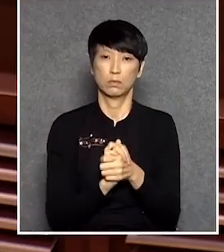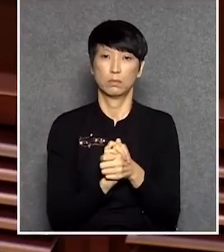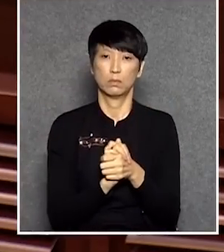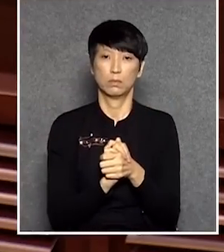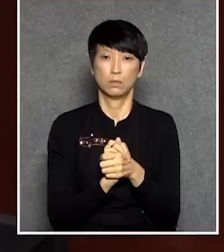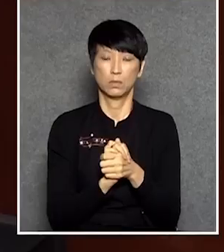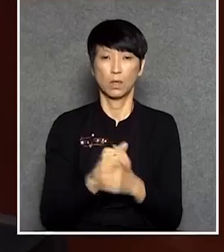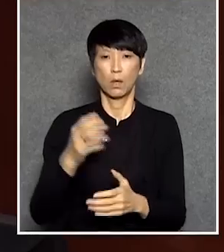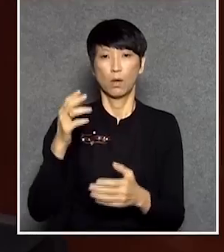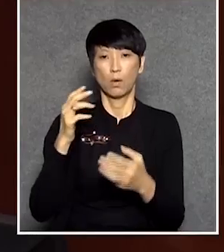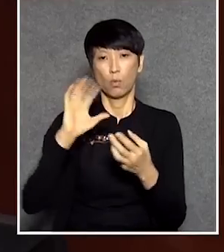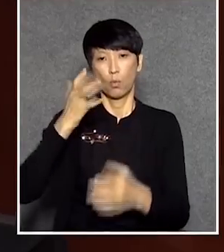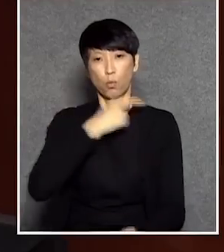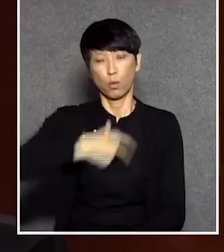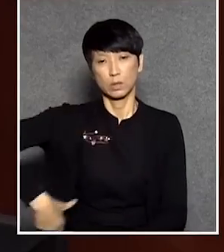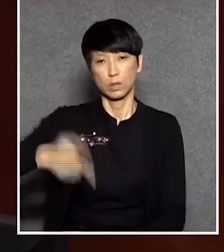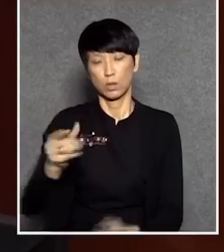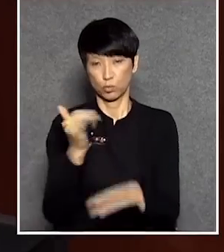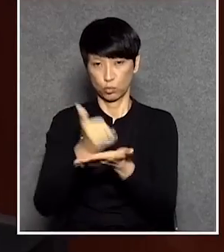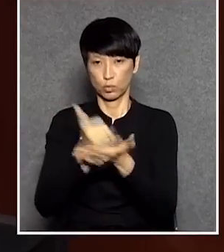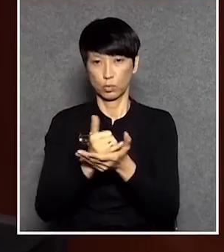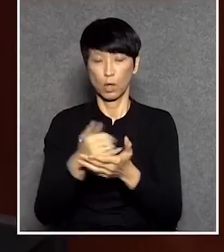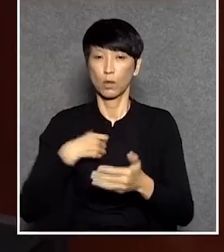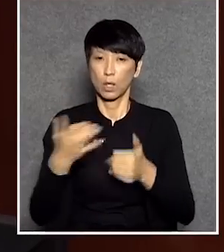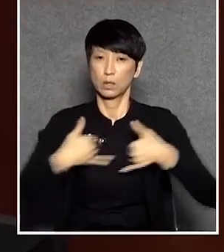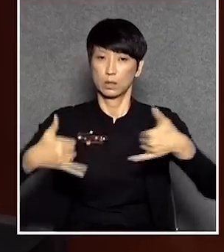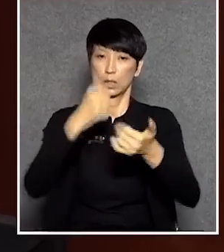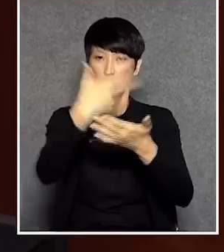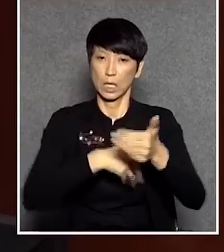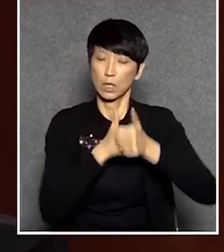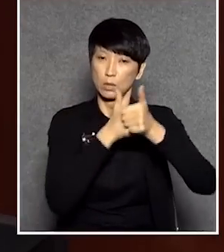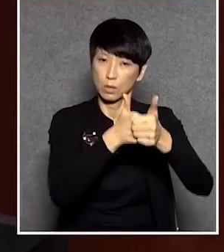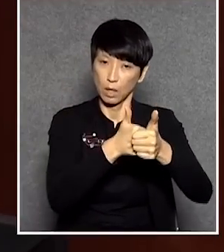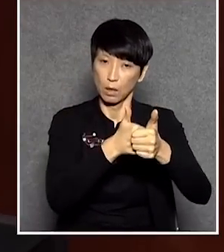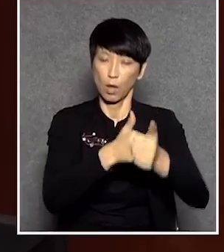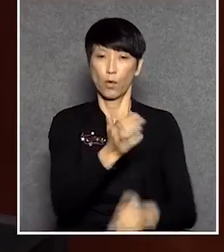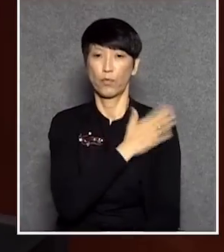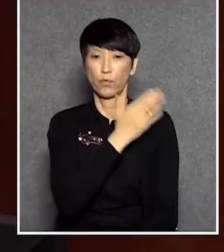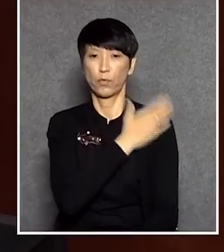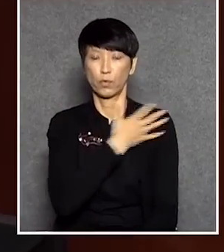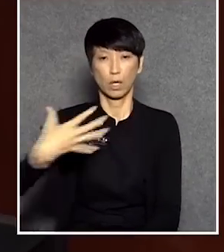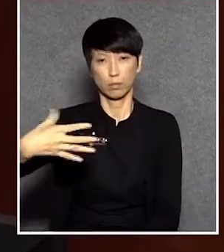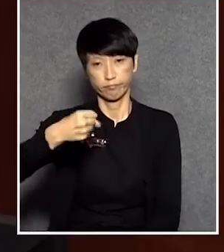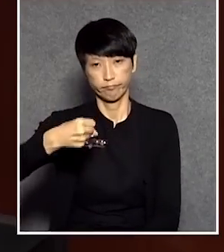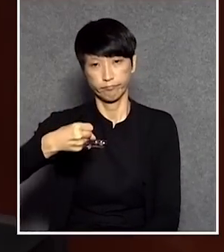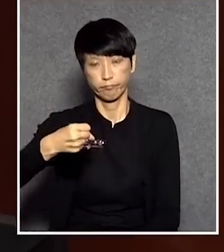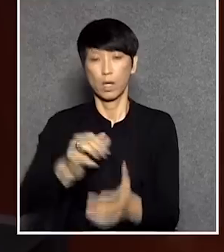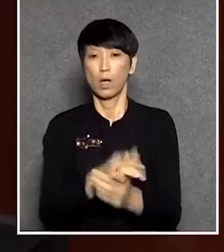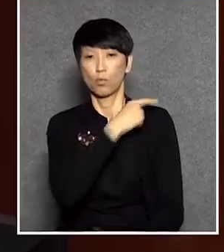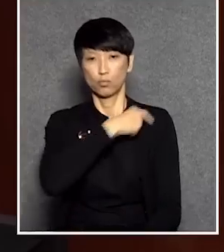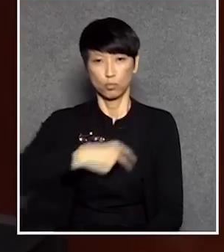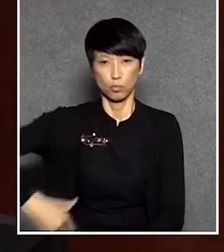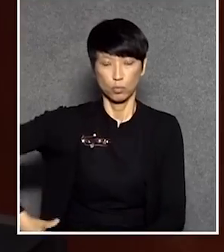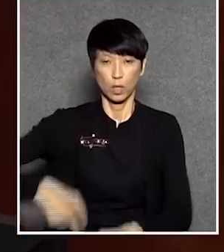黃議員，你可以坐低，我只能夠依照議事規則嚟到主持會議。至於議員的用